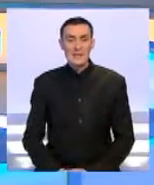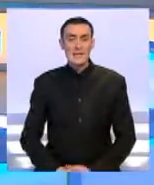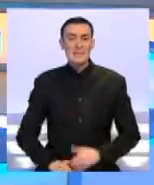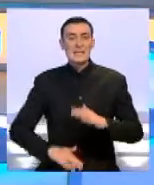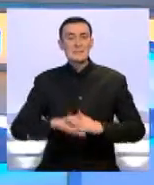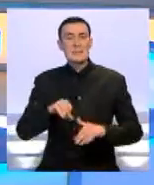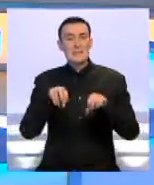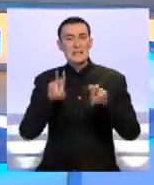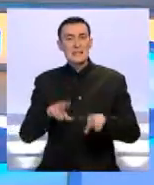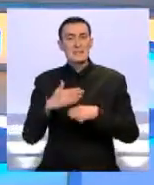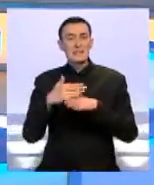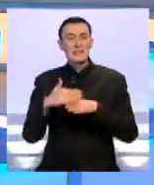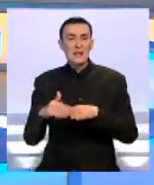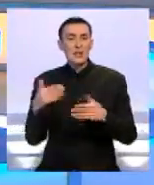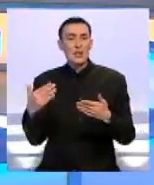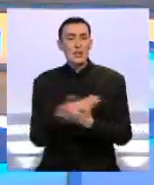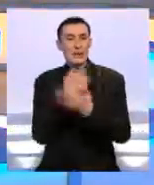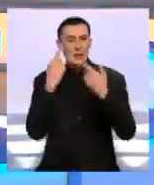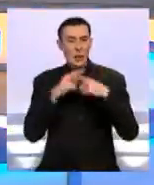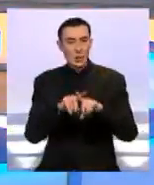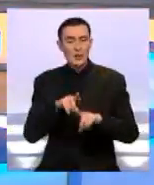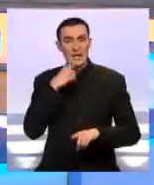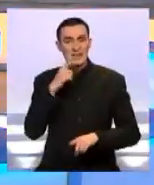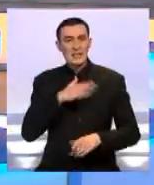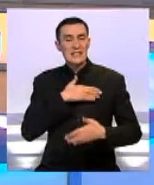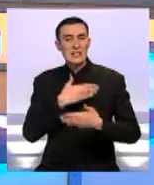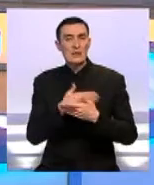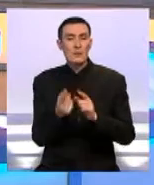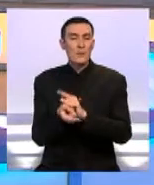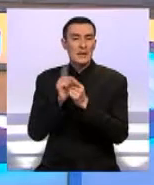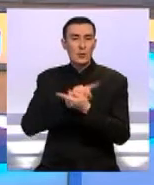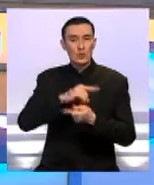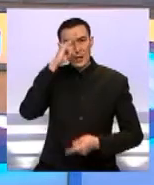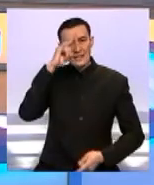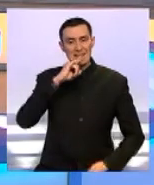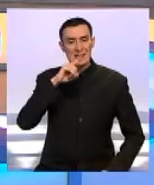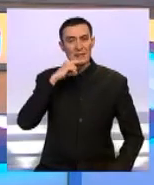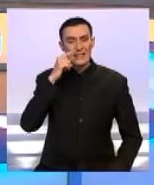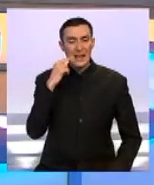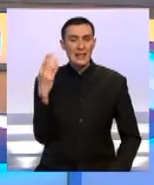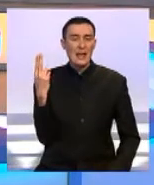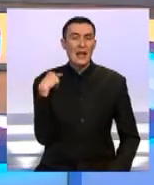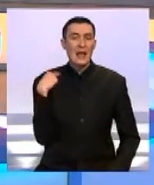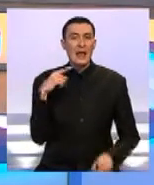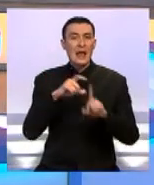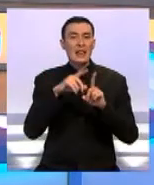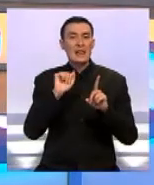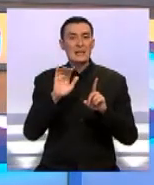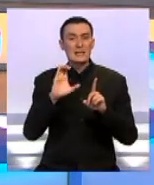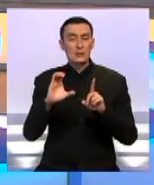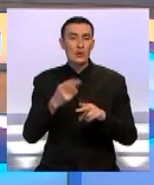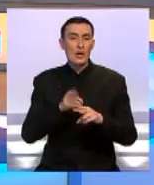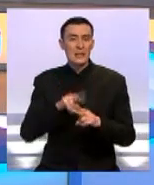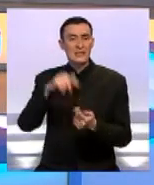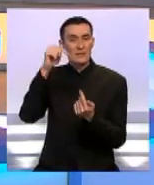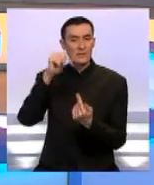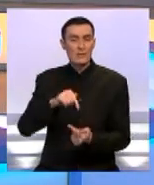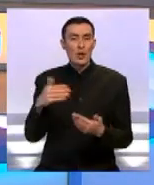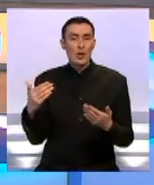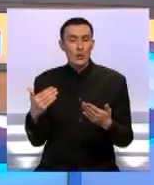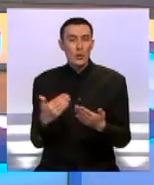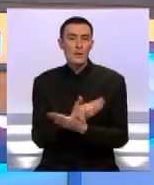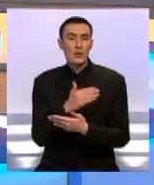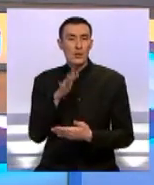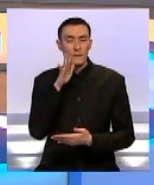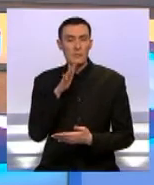Ведущие эксперты в сфере хай-тек-технологий считают инициативу по переходу казахского языка на латиницу своевременной и дальновидной. Век инноваций. Латинская